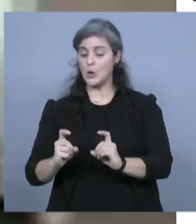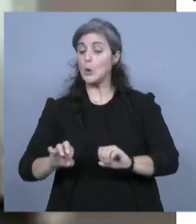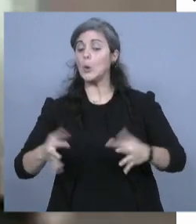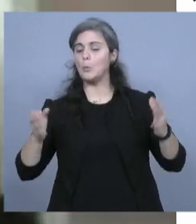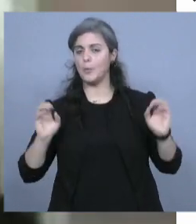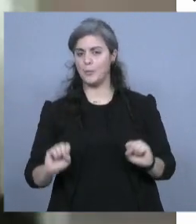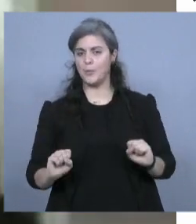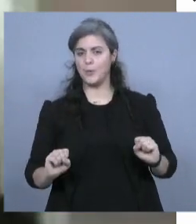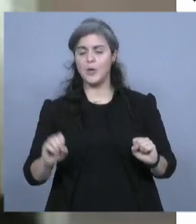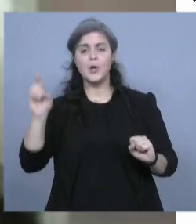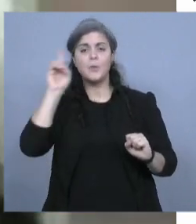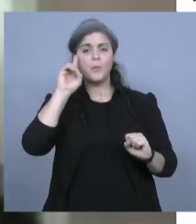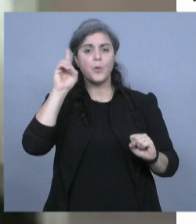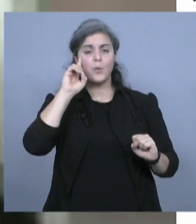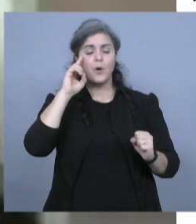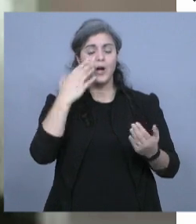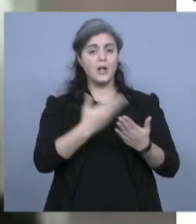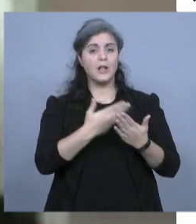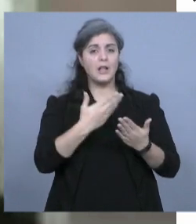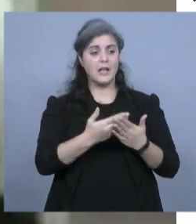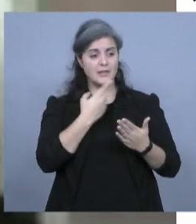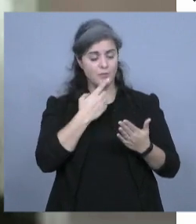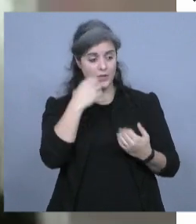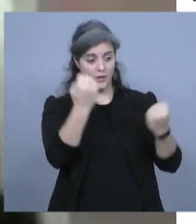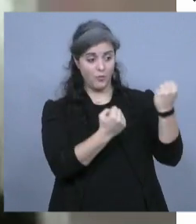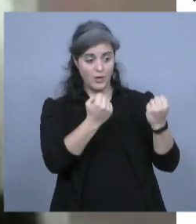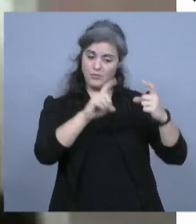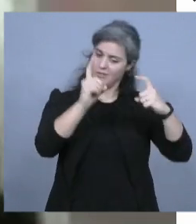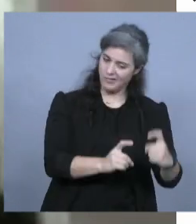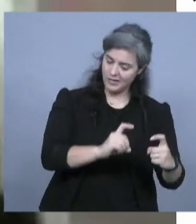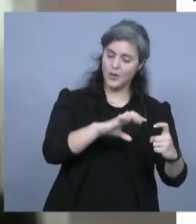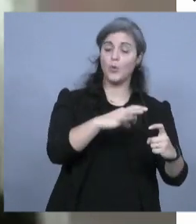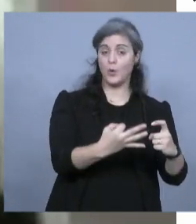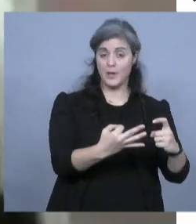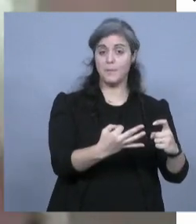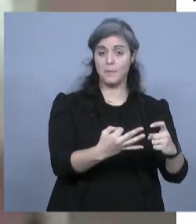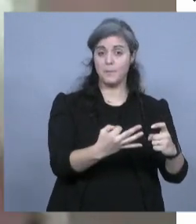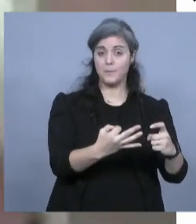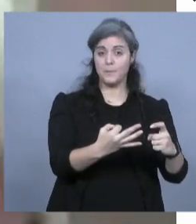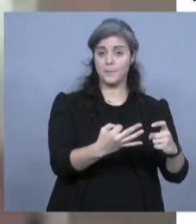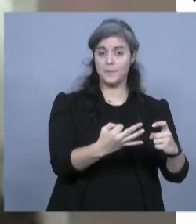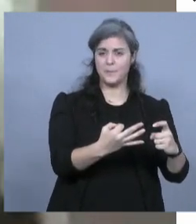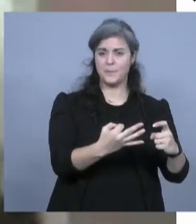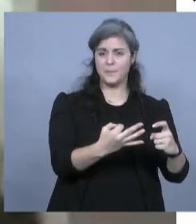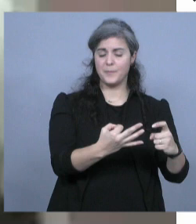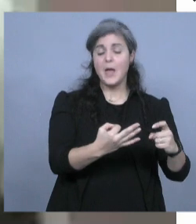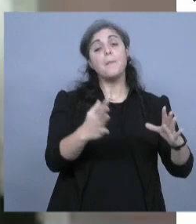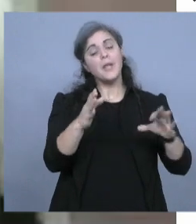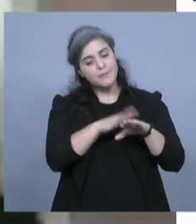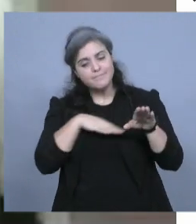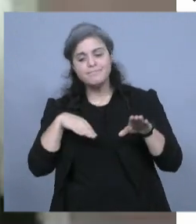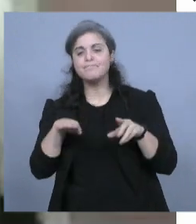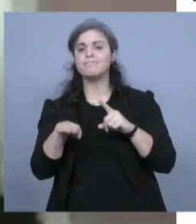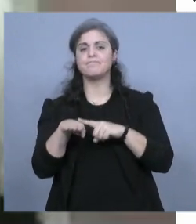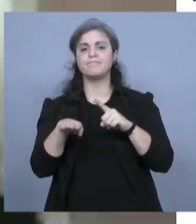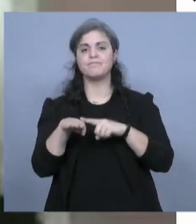qui doit évidemment se traduire par une réduction de la voiture prioritairement, tout en augmentant en même temps